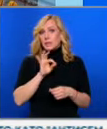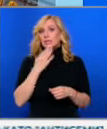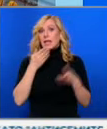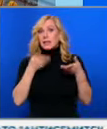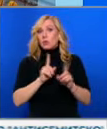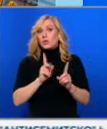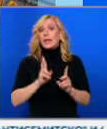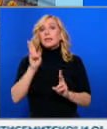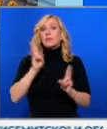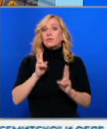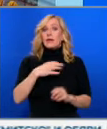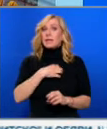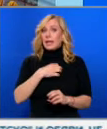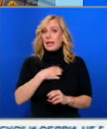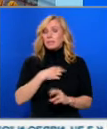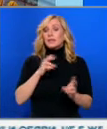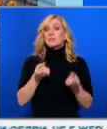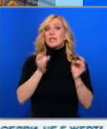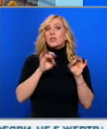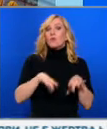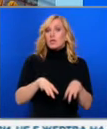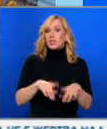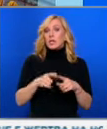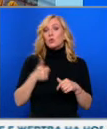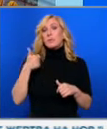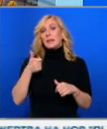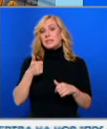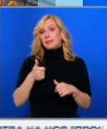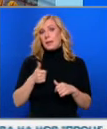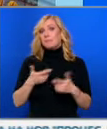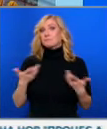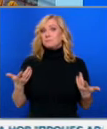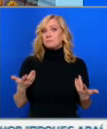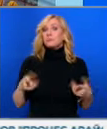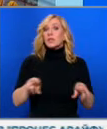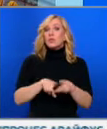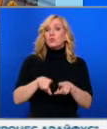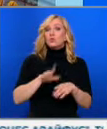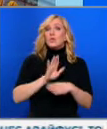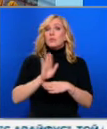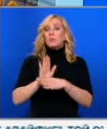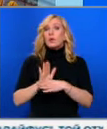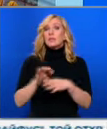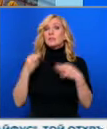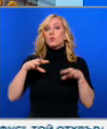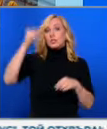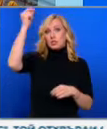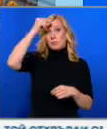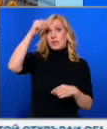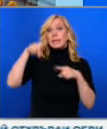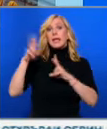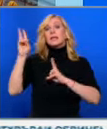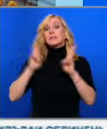не гласуваха ГЕРБ СДС, ДПС Ново начало и БСП Обединена левица, както и депутатите от Демократична България,